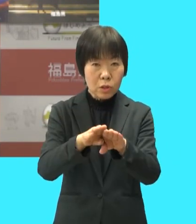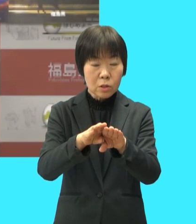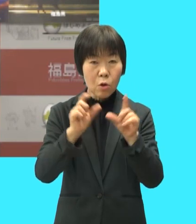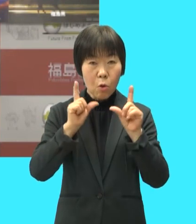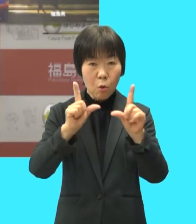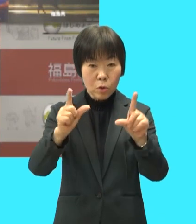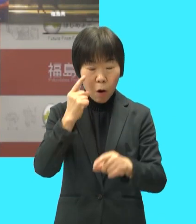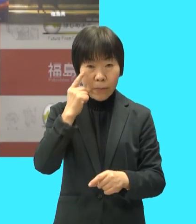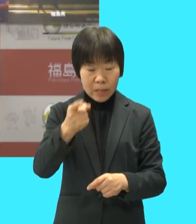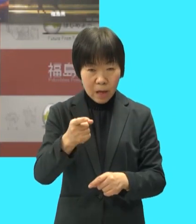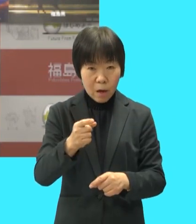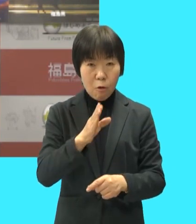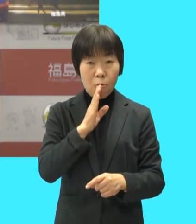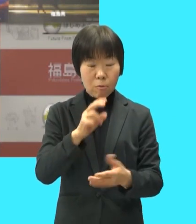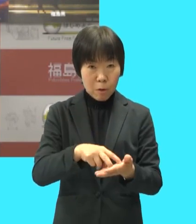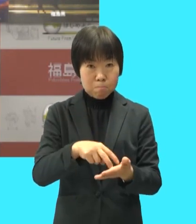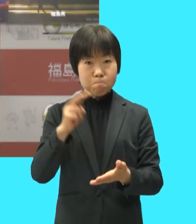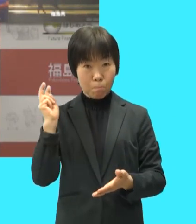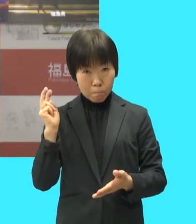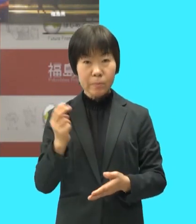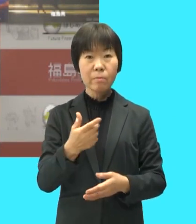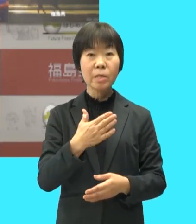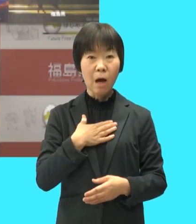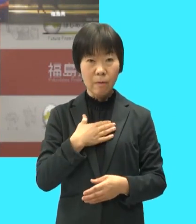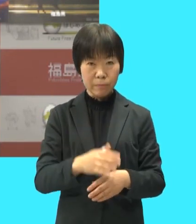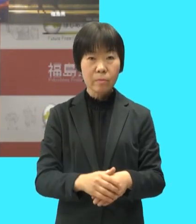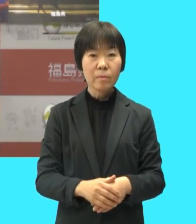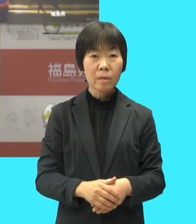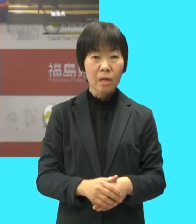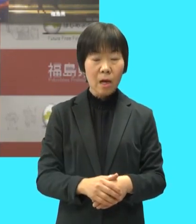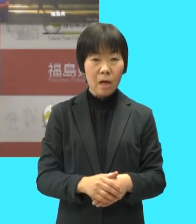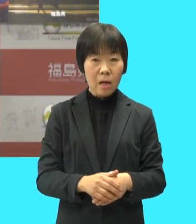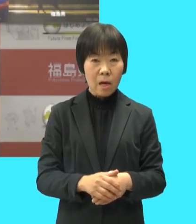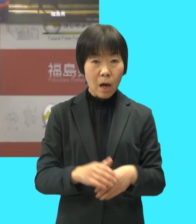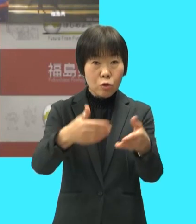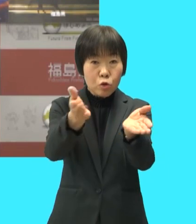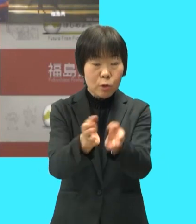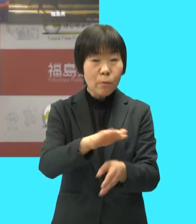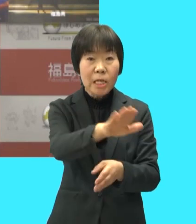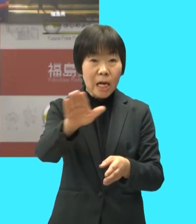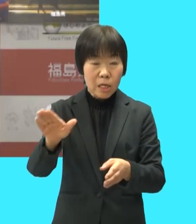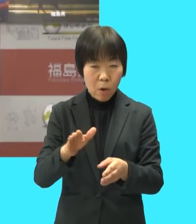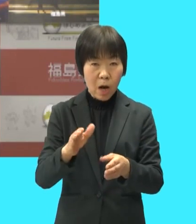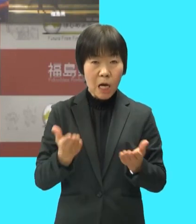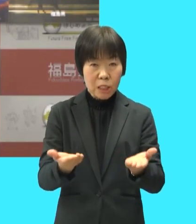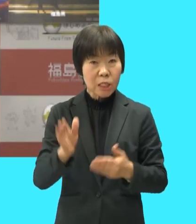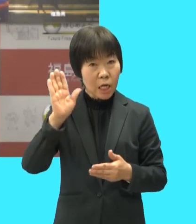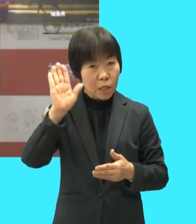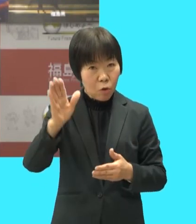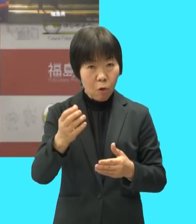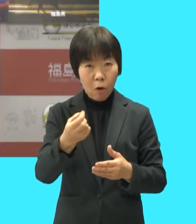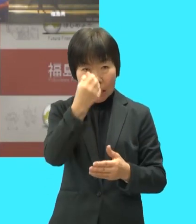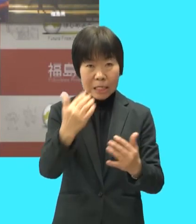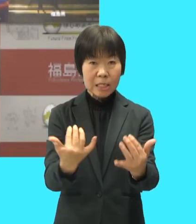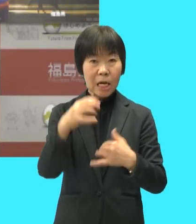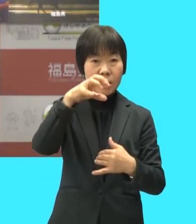見て本当に驚いております。嵐の皆さんには震災以降、被災地でのイベ